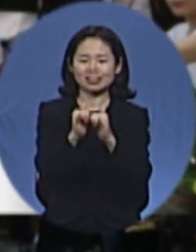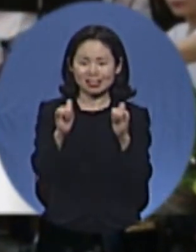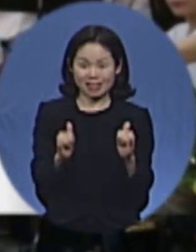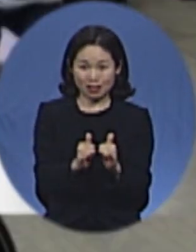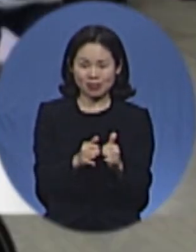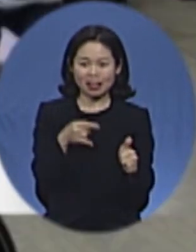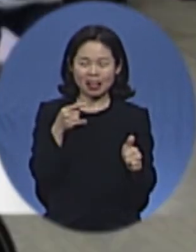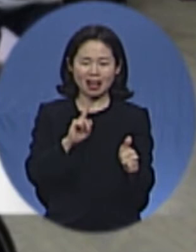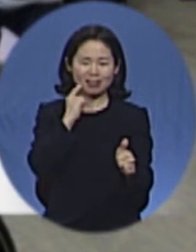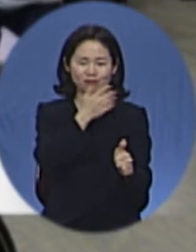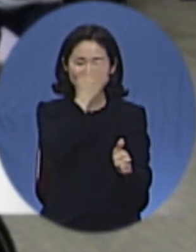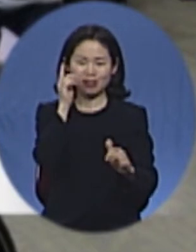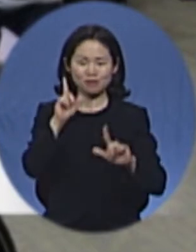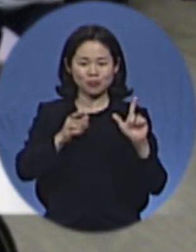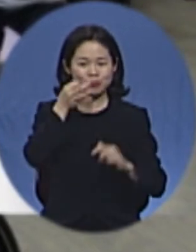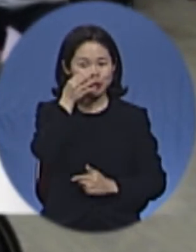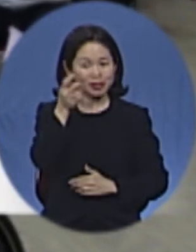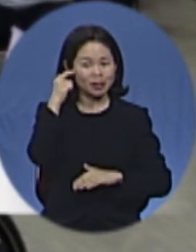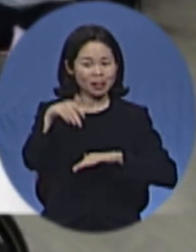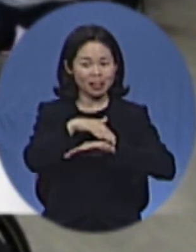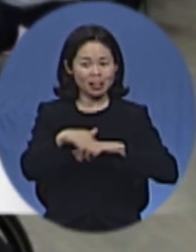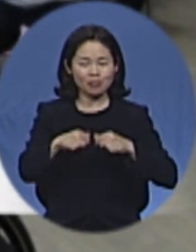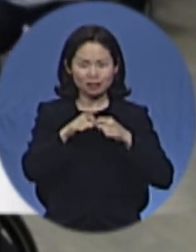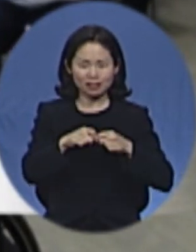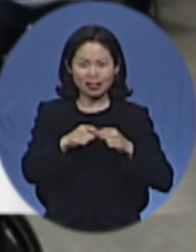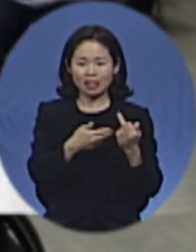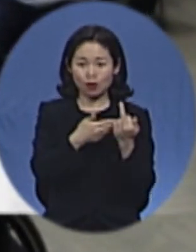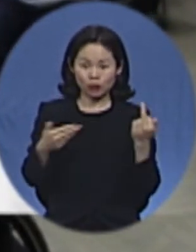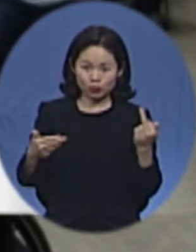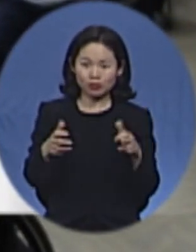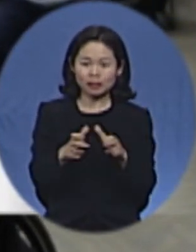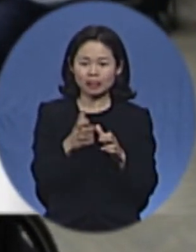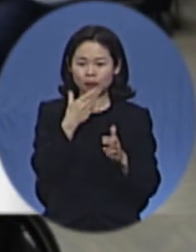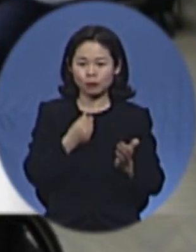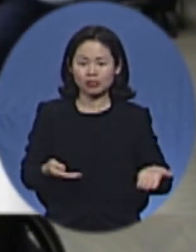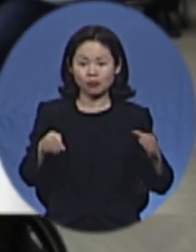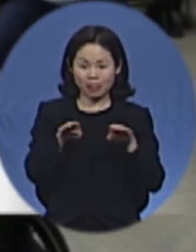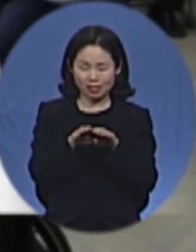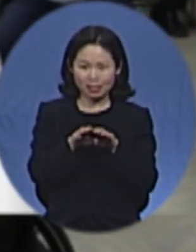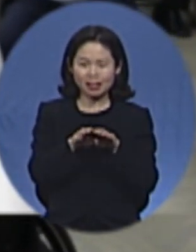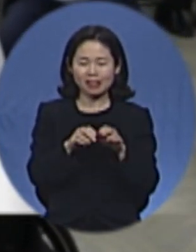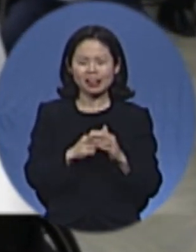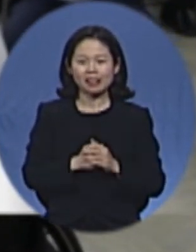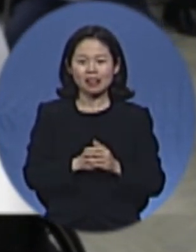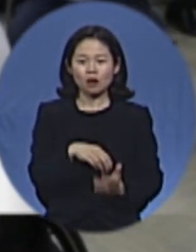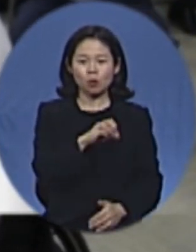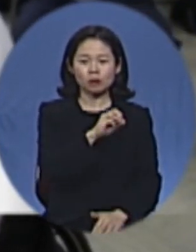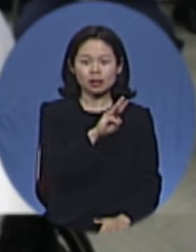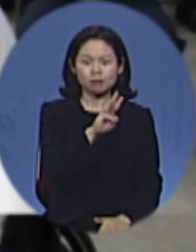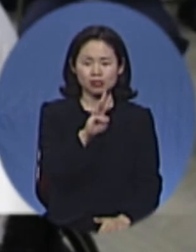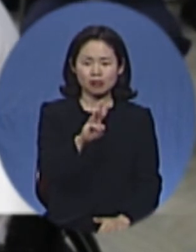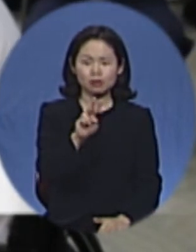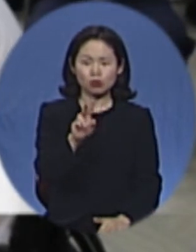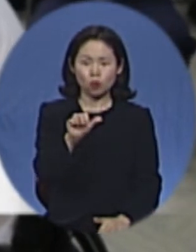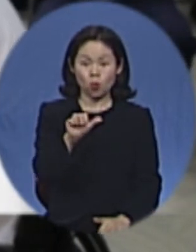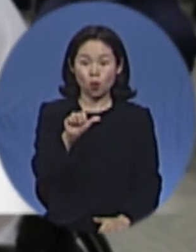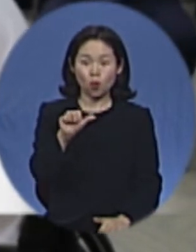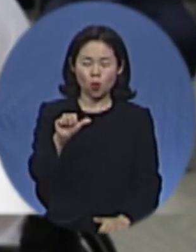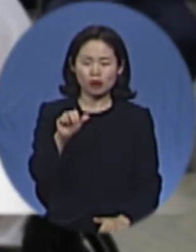들려줄 계획입니다. 자세한 사항은 강원도 장애인종합복지관